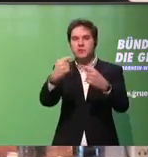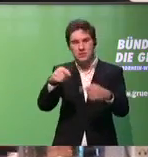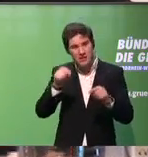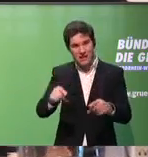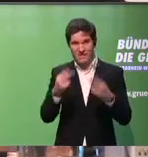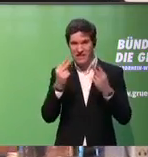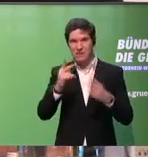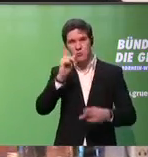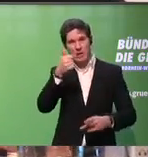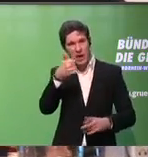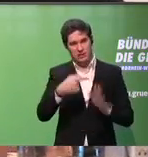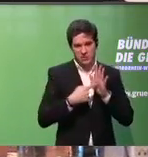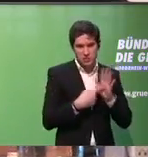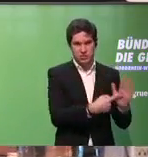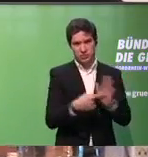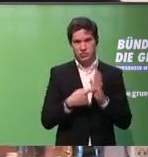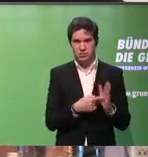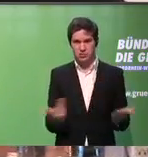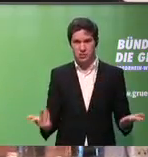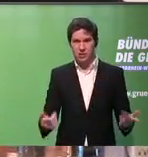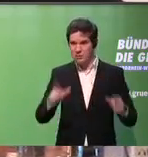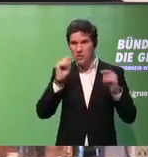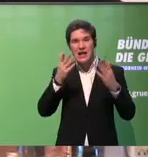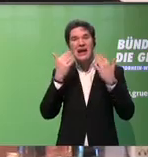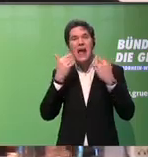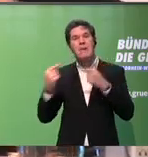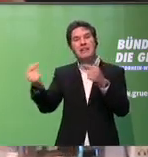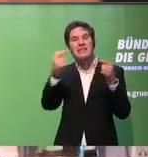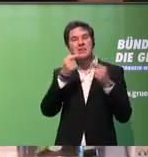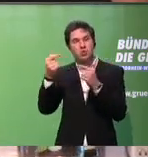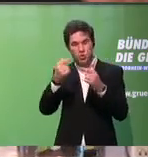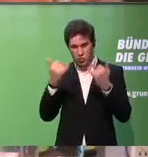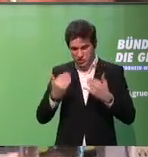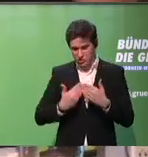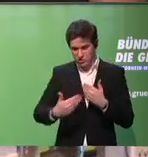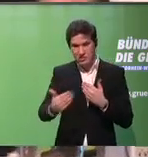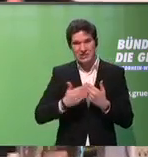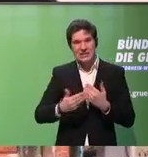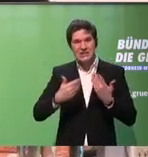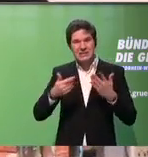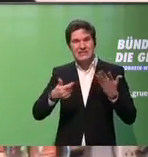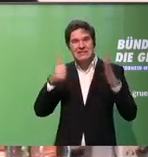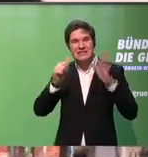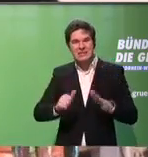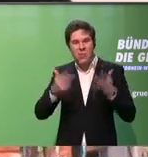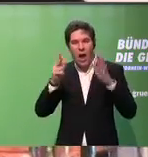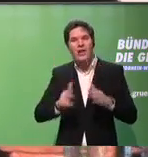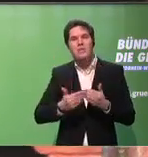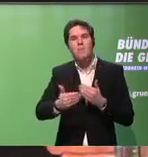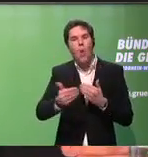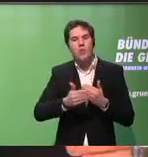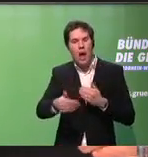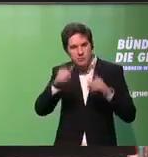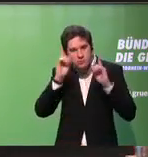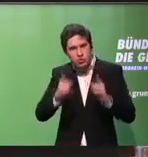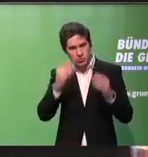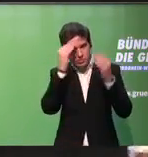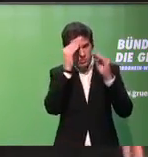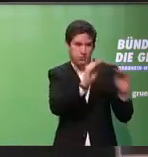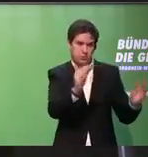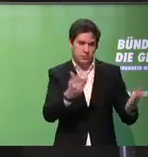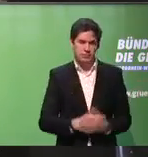größte Kontribution an die Klimadiskussion in den nächsten 6 Monaten oder 8 Monaten.